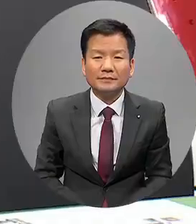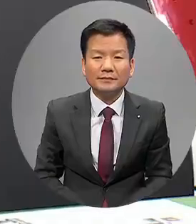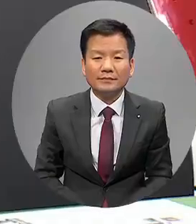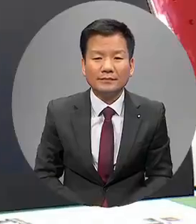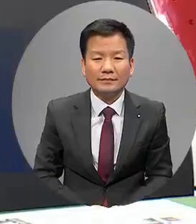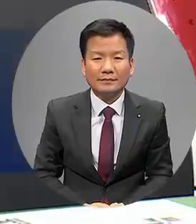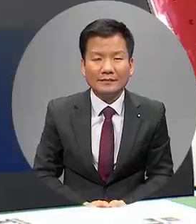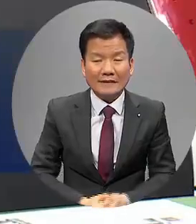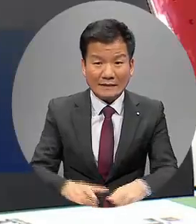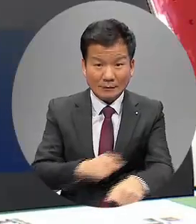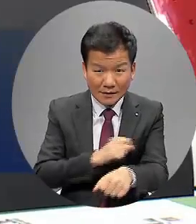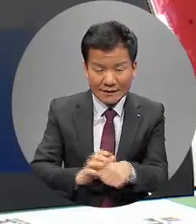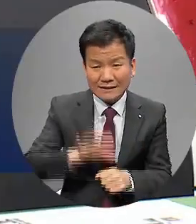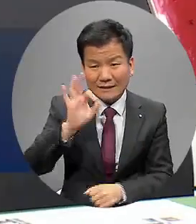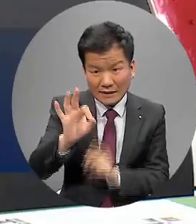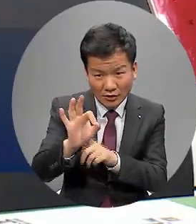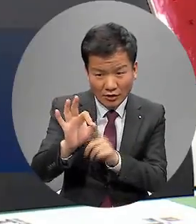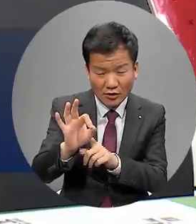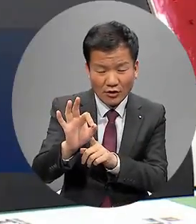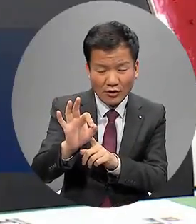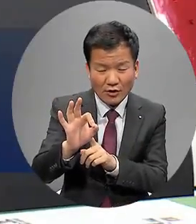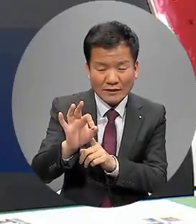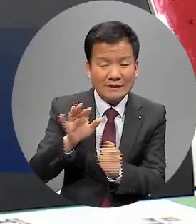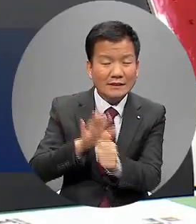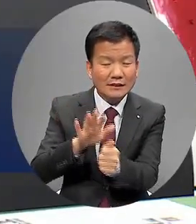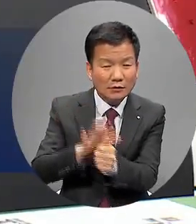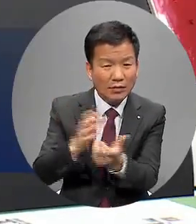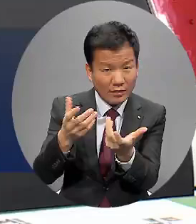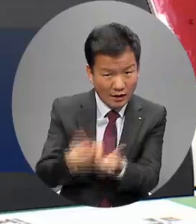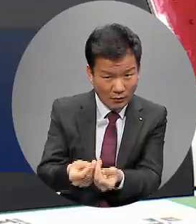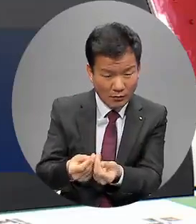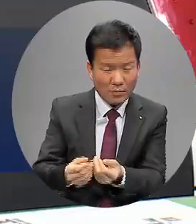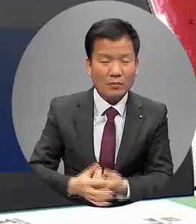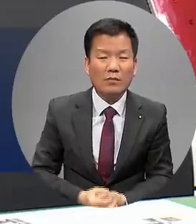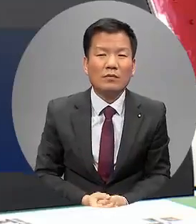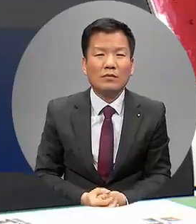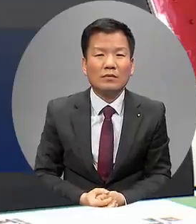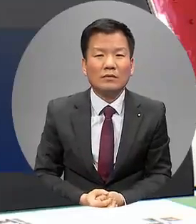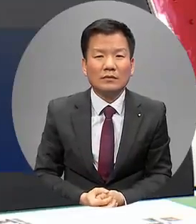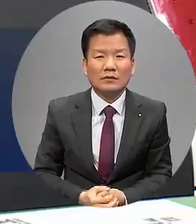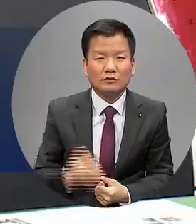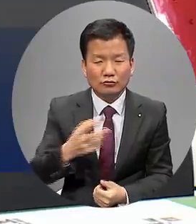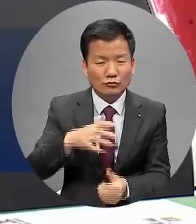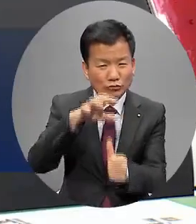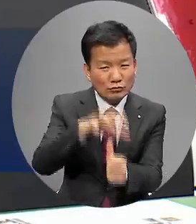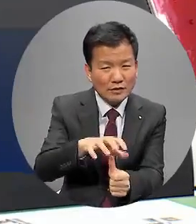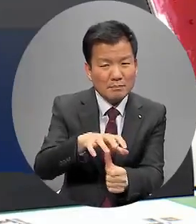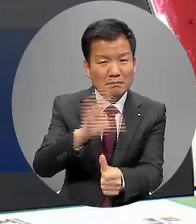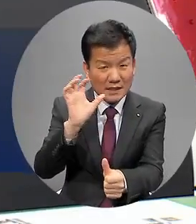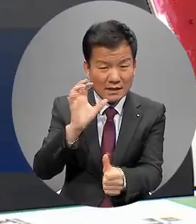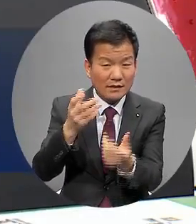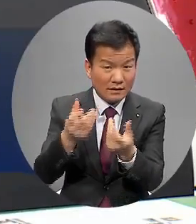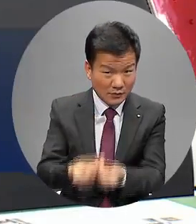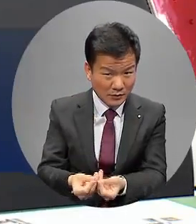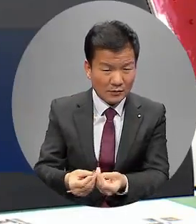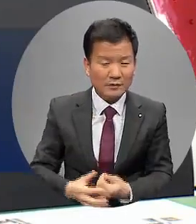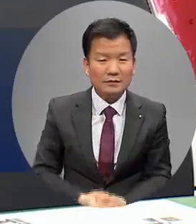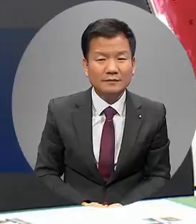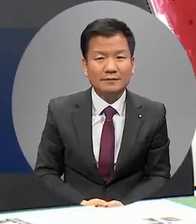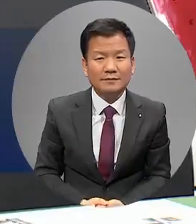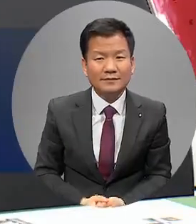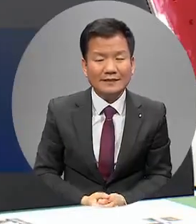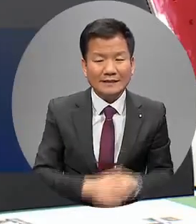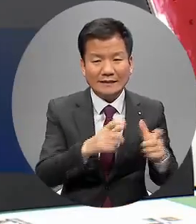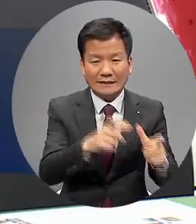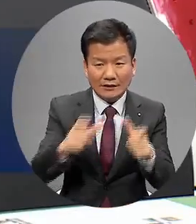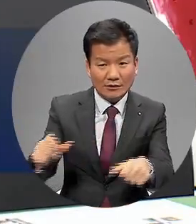별히 좀 정을 정부지원 하는 규정들 그리고 이제 규제를 완화하는 규정들 그리고 우리